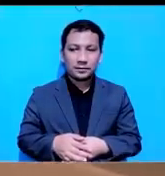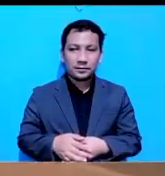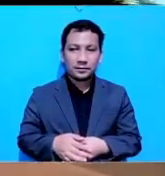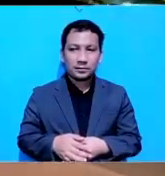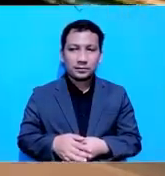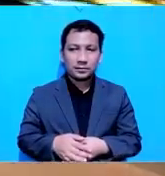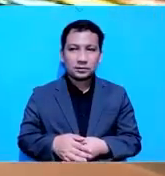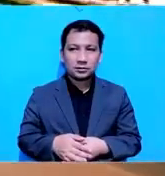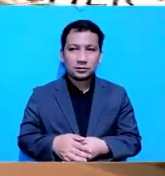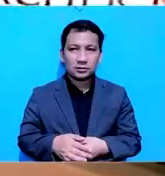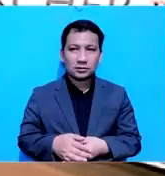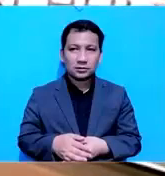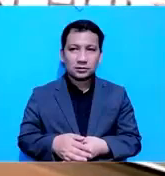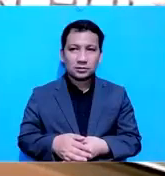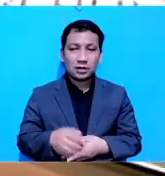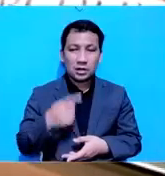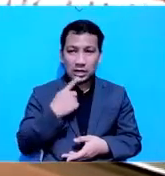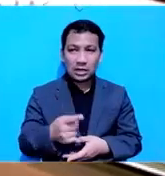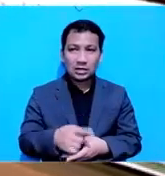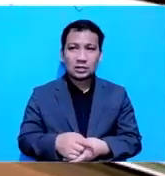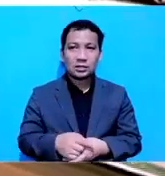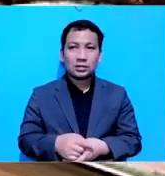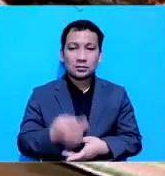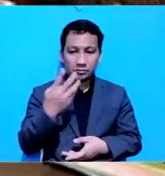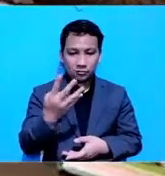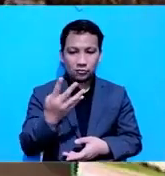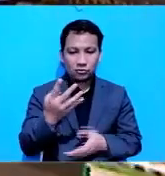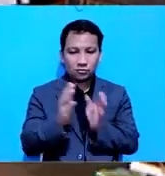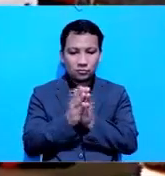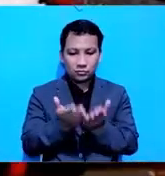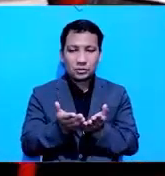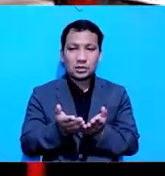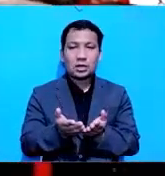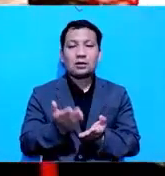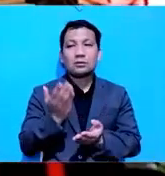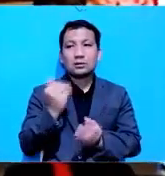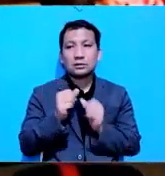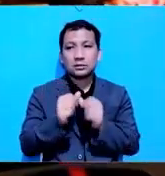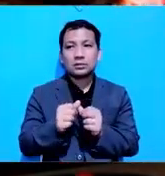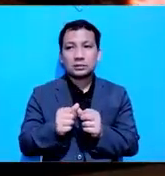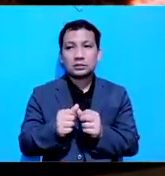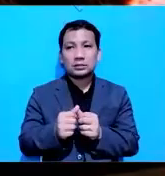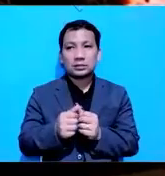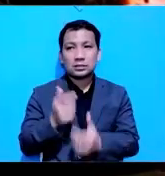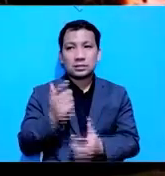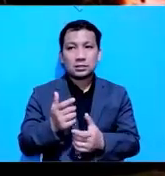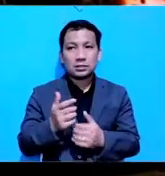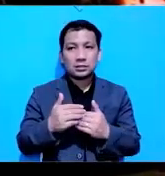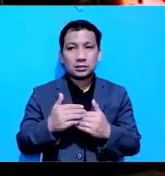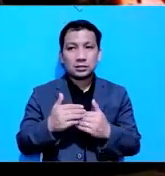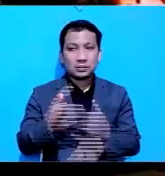200 pesos. So, meron akong 4 na libro. Pero alam nyo ba, mga kapatid, kahit nalagpas ng ilang